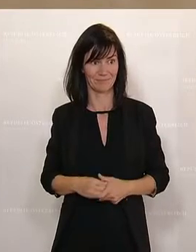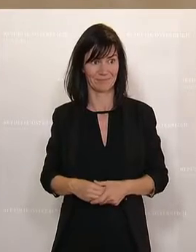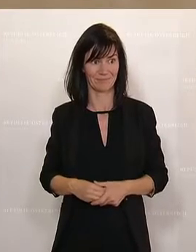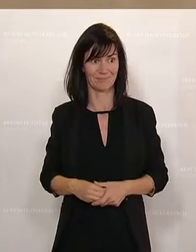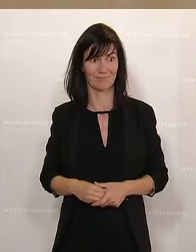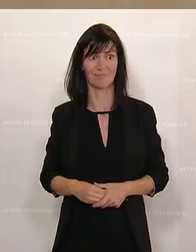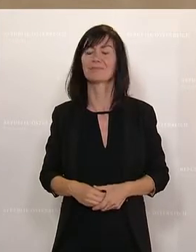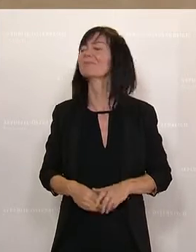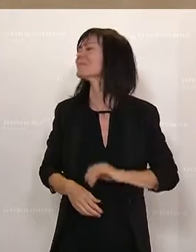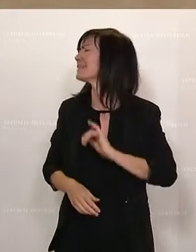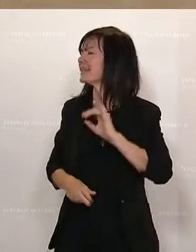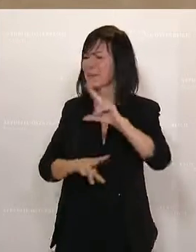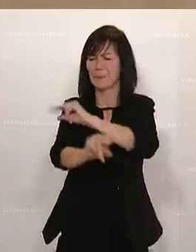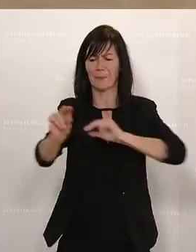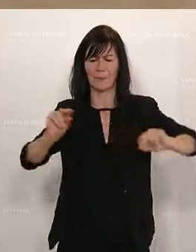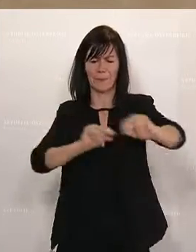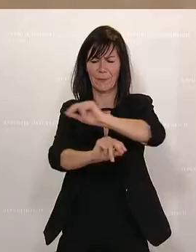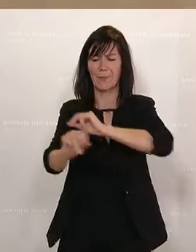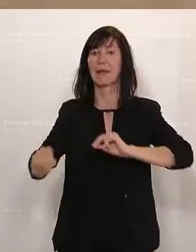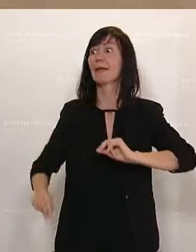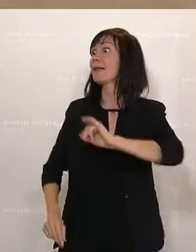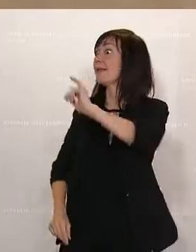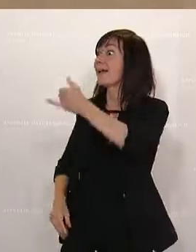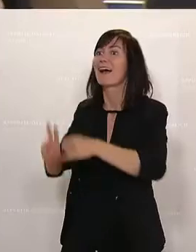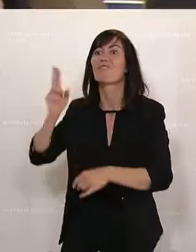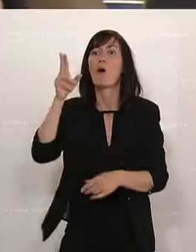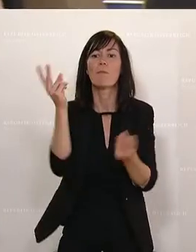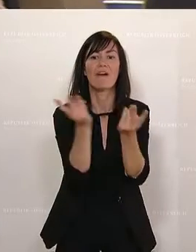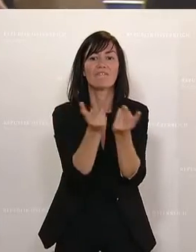Ja, ja, aber Sie bekommen,